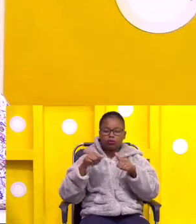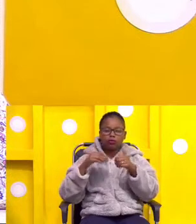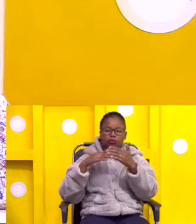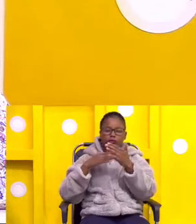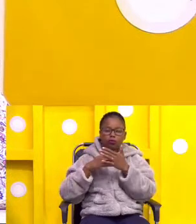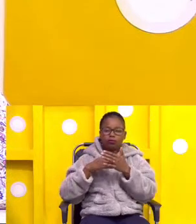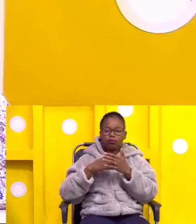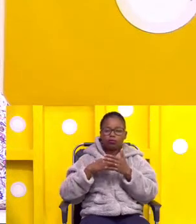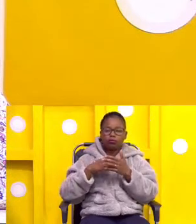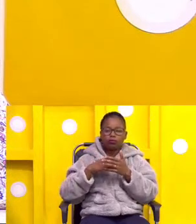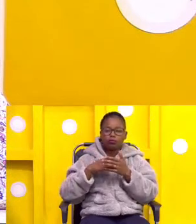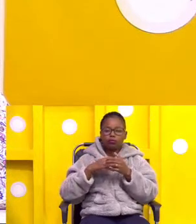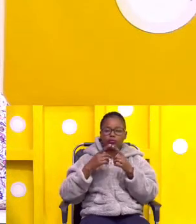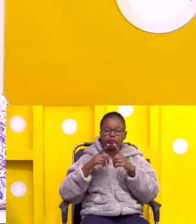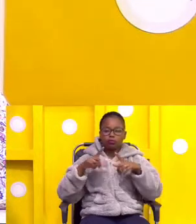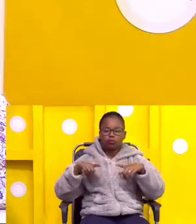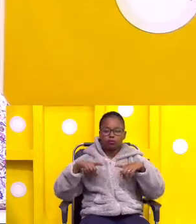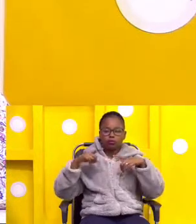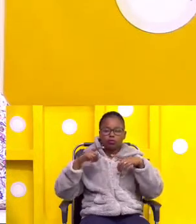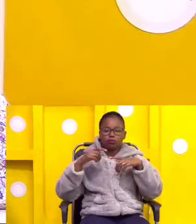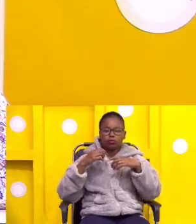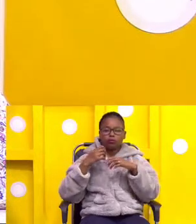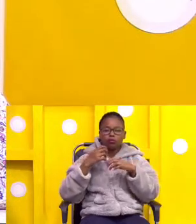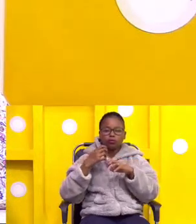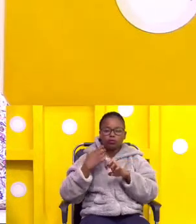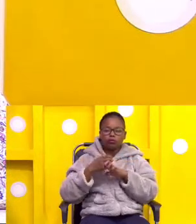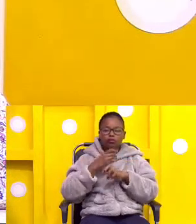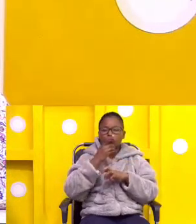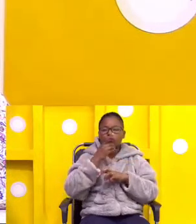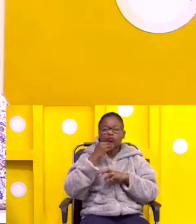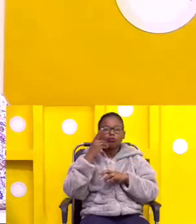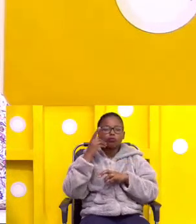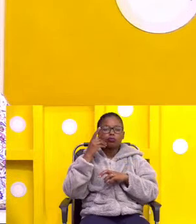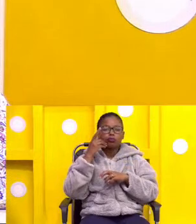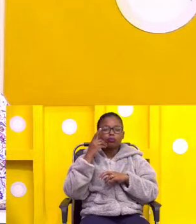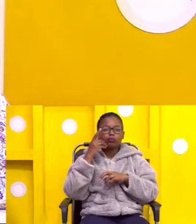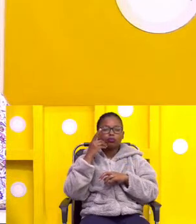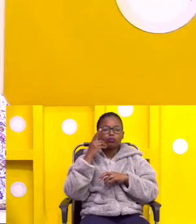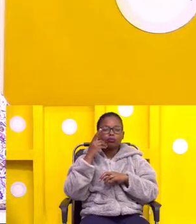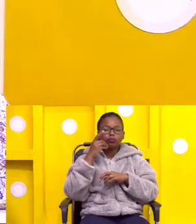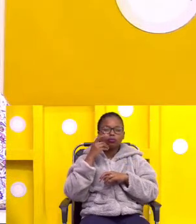mokinyira. Noe gotura kodo komo kwenyota. Weruini.